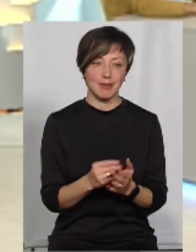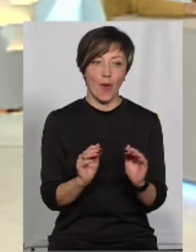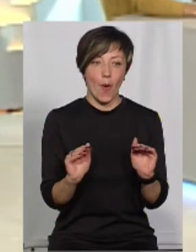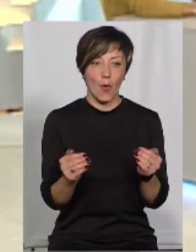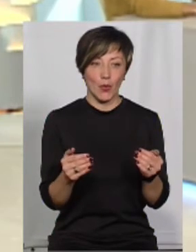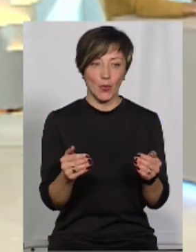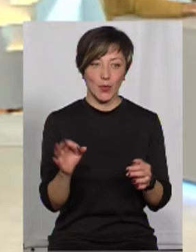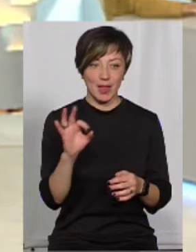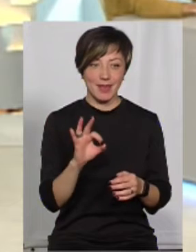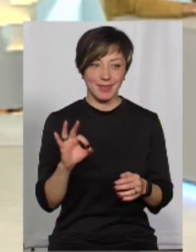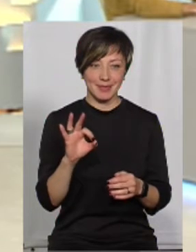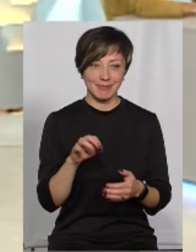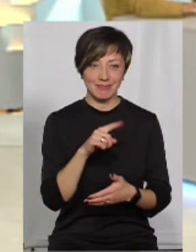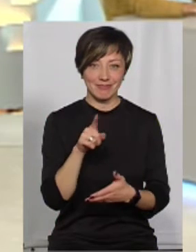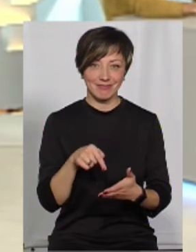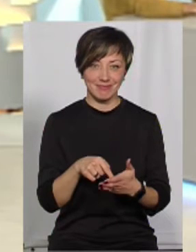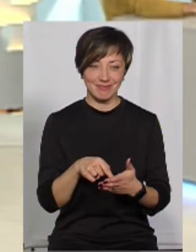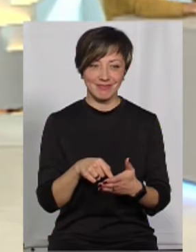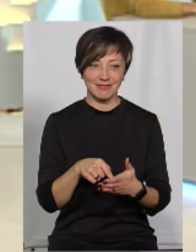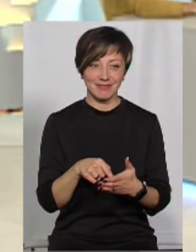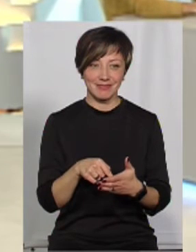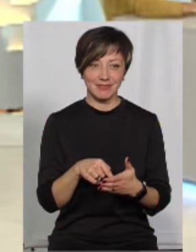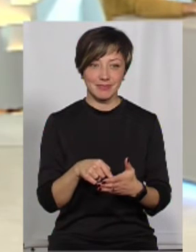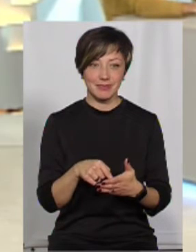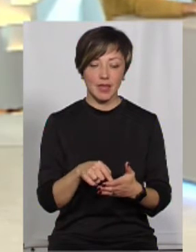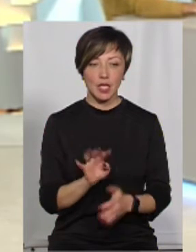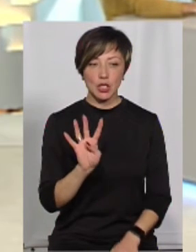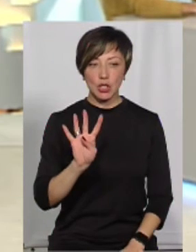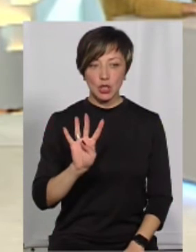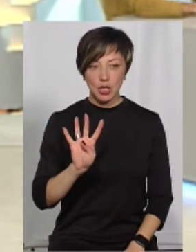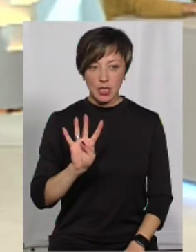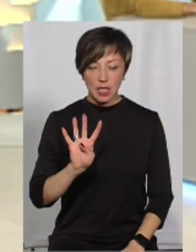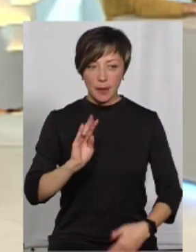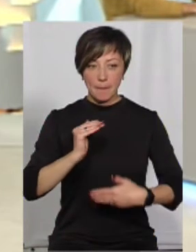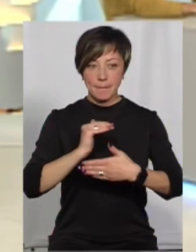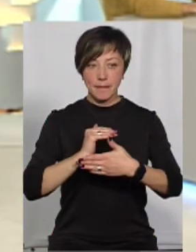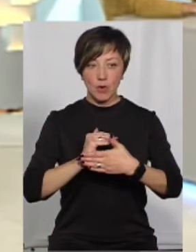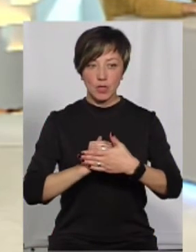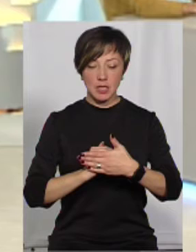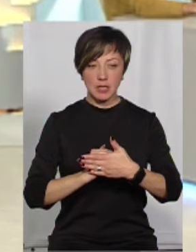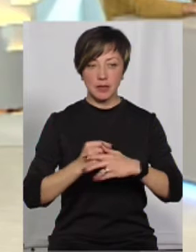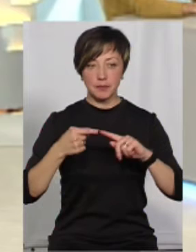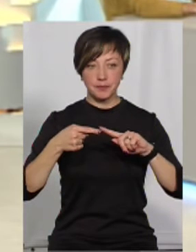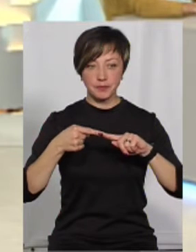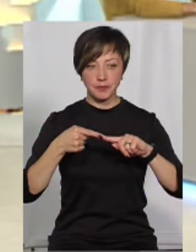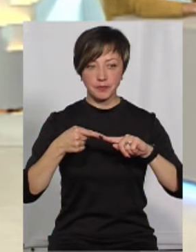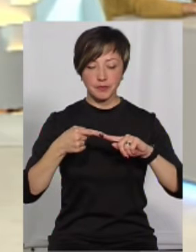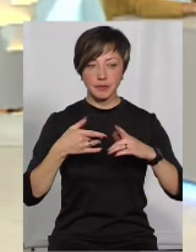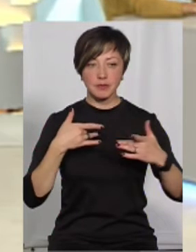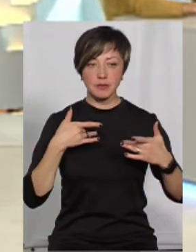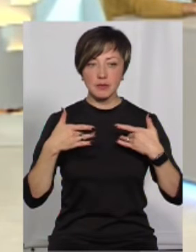округлені, якщо можна. У нас є 4 позиції, є актори